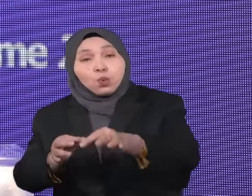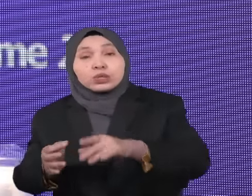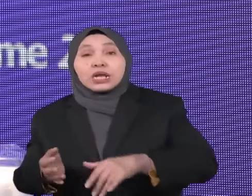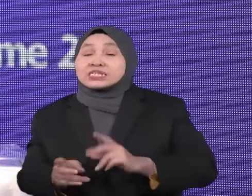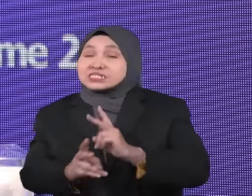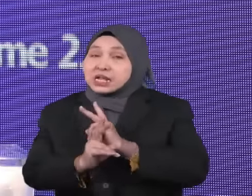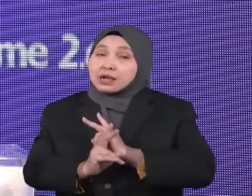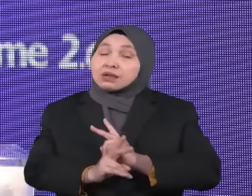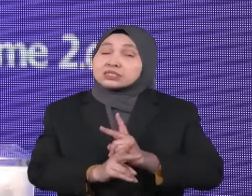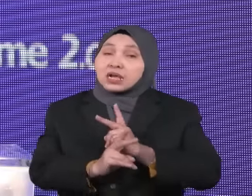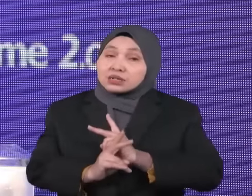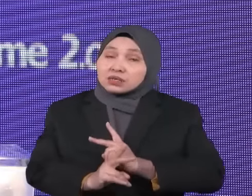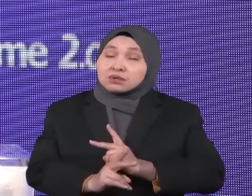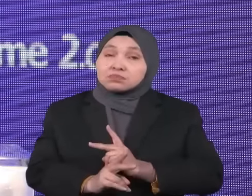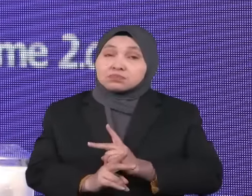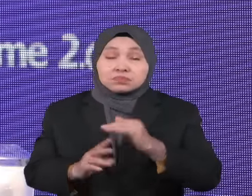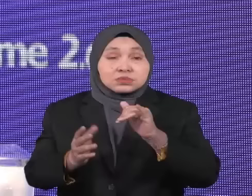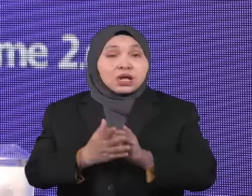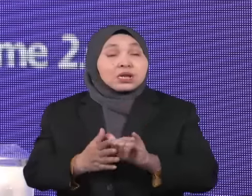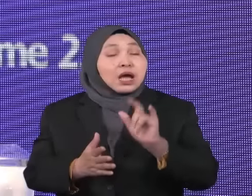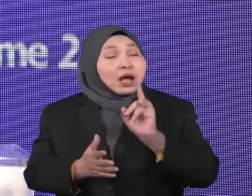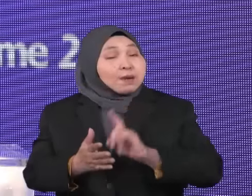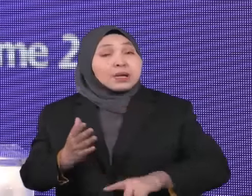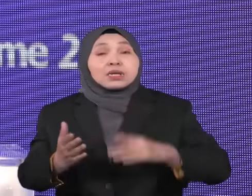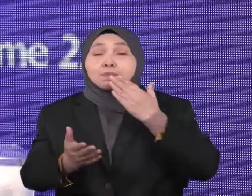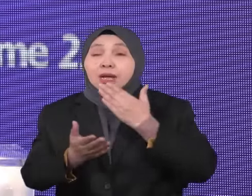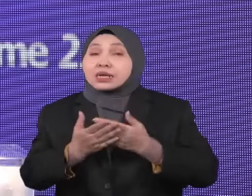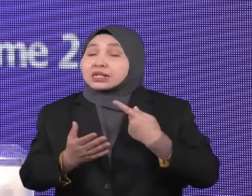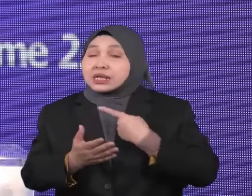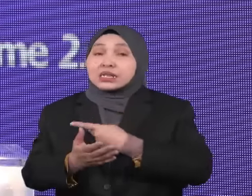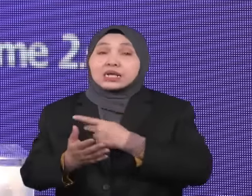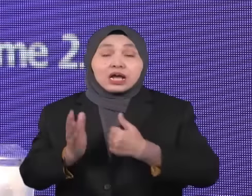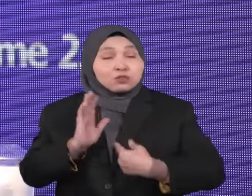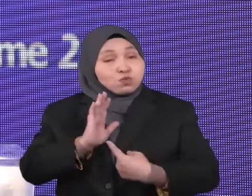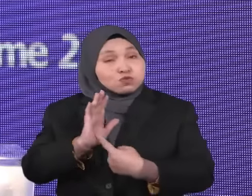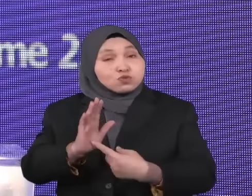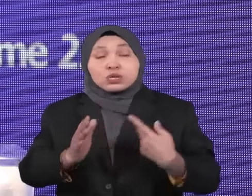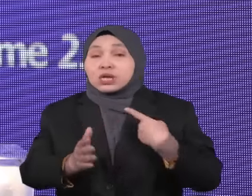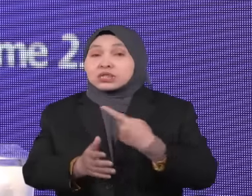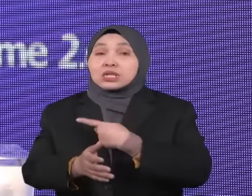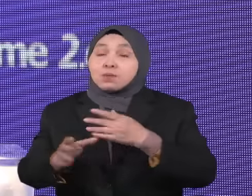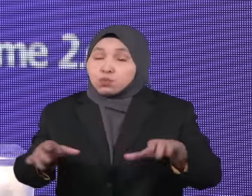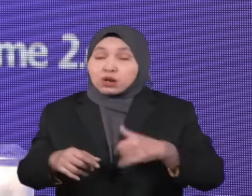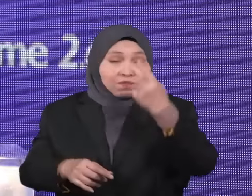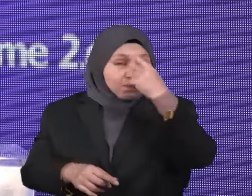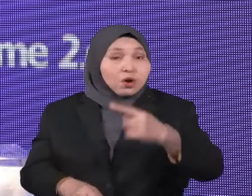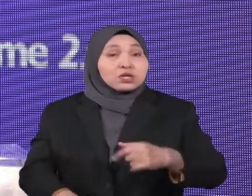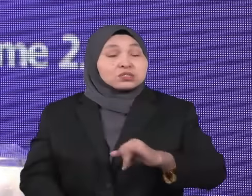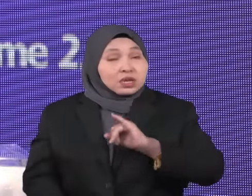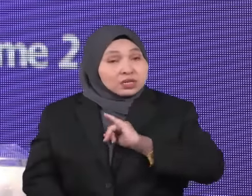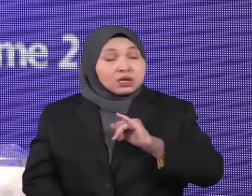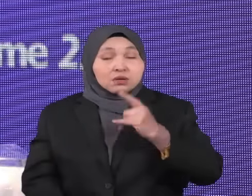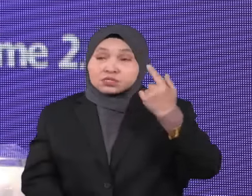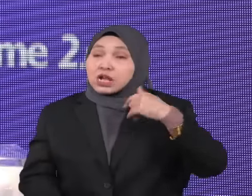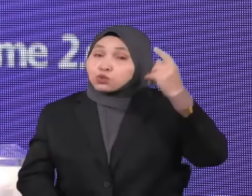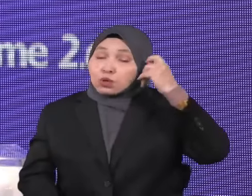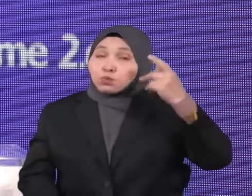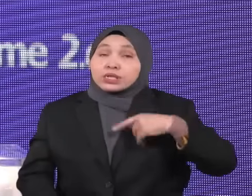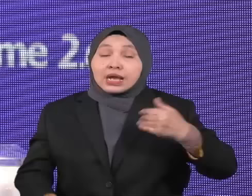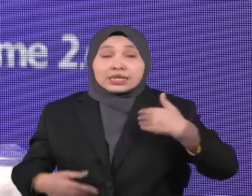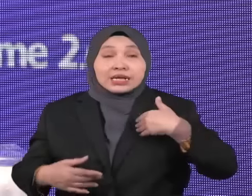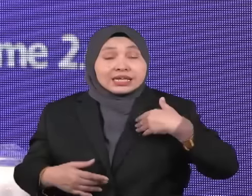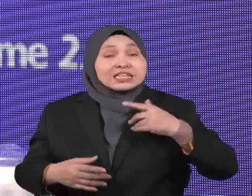berjaga-jaga bahawa apa sahaja kebaikan yang kita nak tunjukkan, yang kita buat, bagi saya saatnya, bagi semua tuan-tuan yang di studio, yang